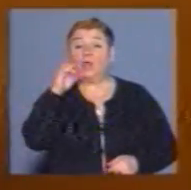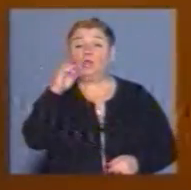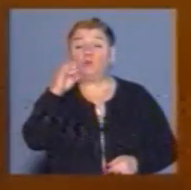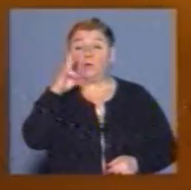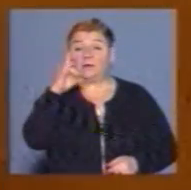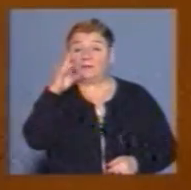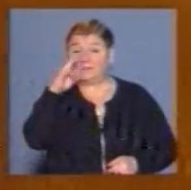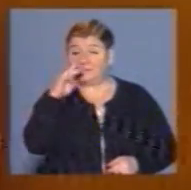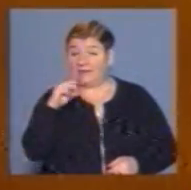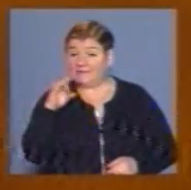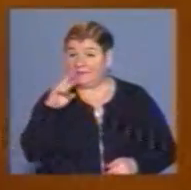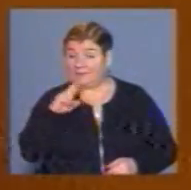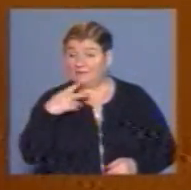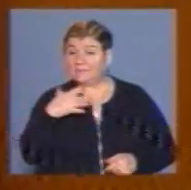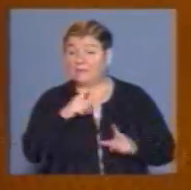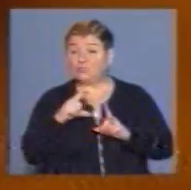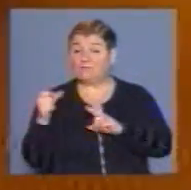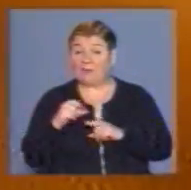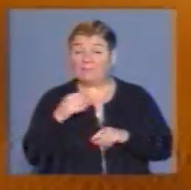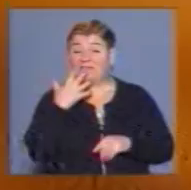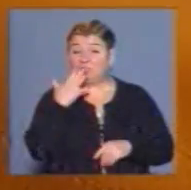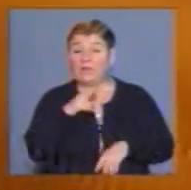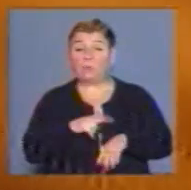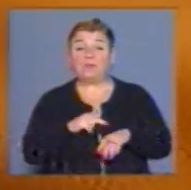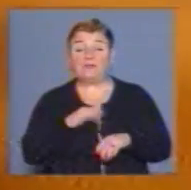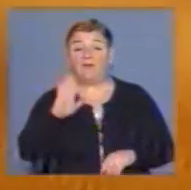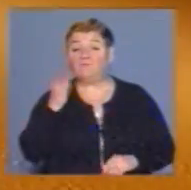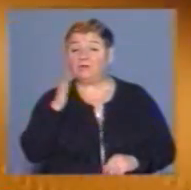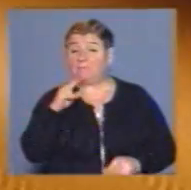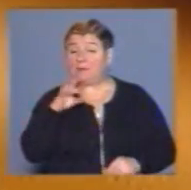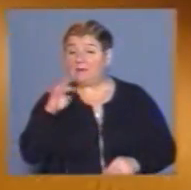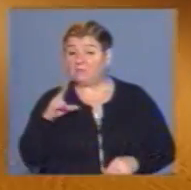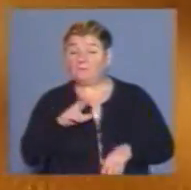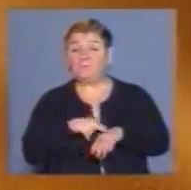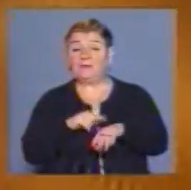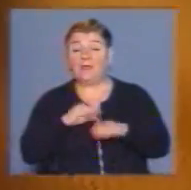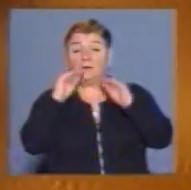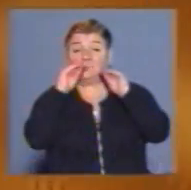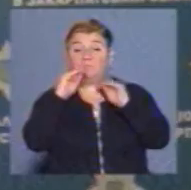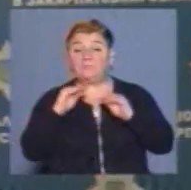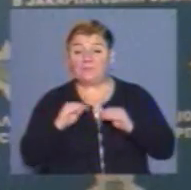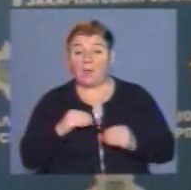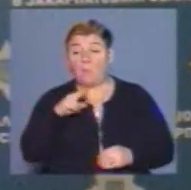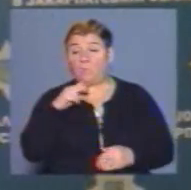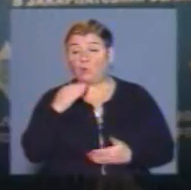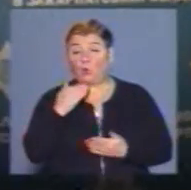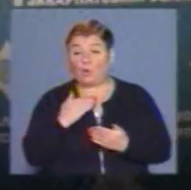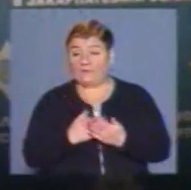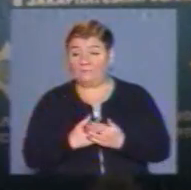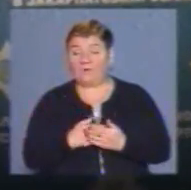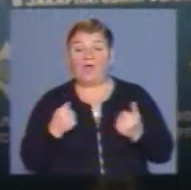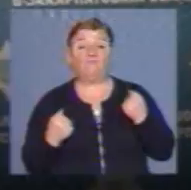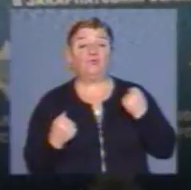вживають нецензурну лексику. За словами речника Нацполіції Володимира Павлюха, правоохоронці склали адмінпротоколи. Водія